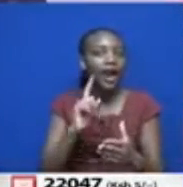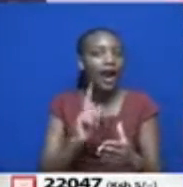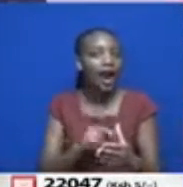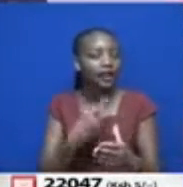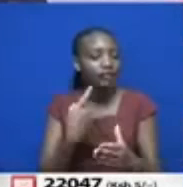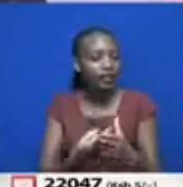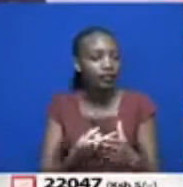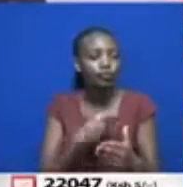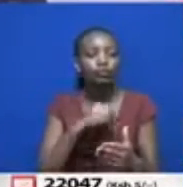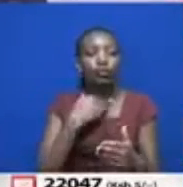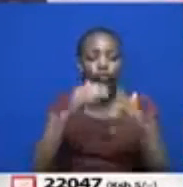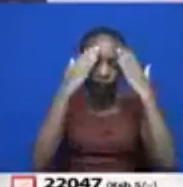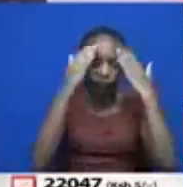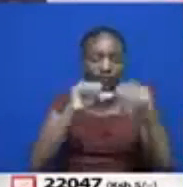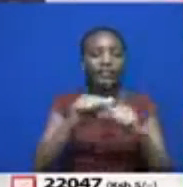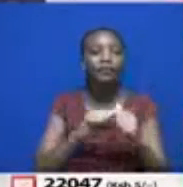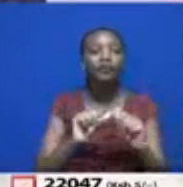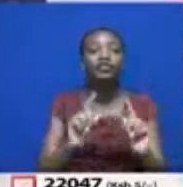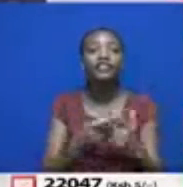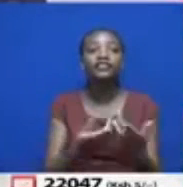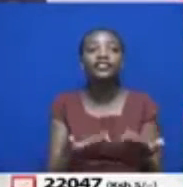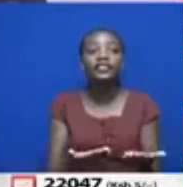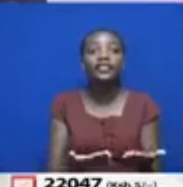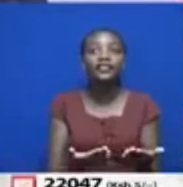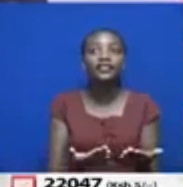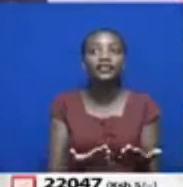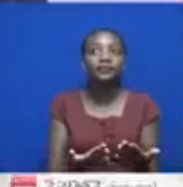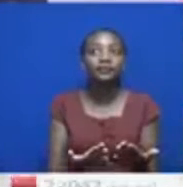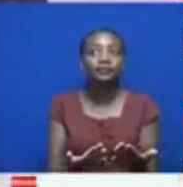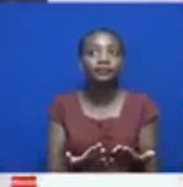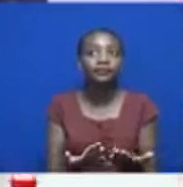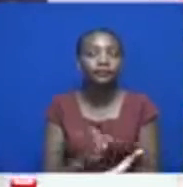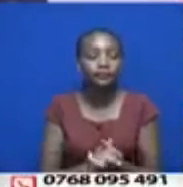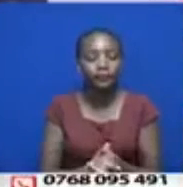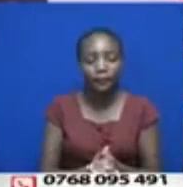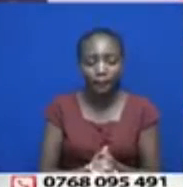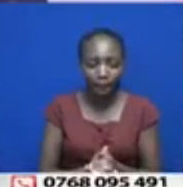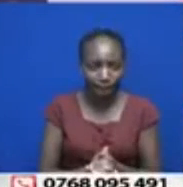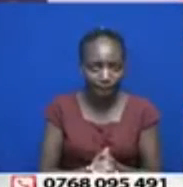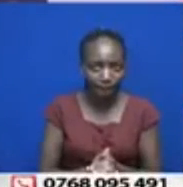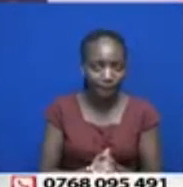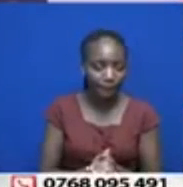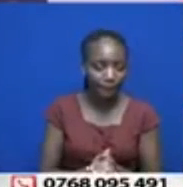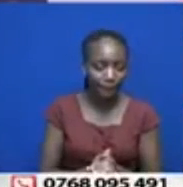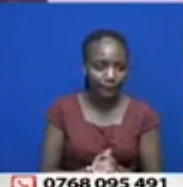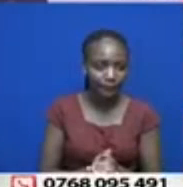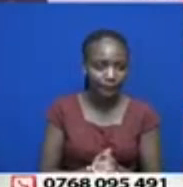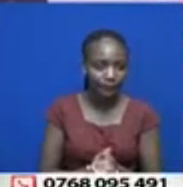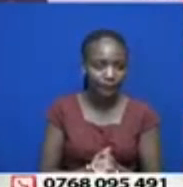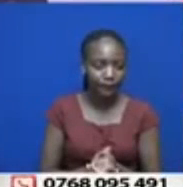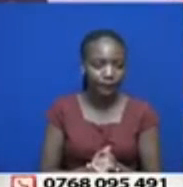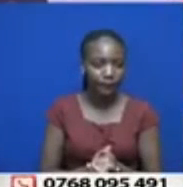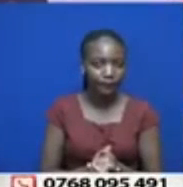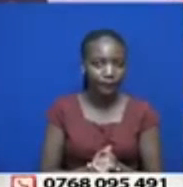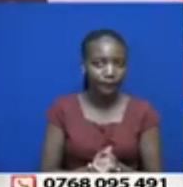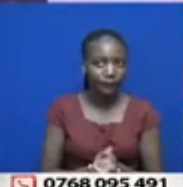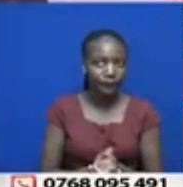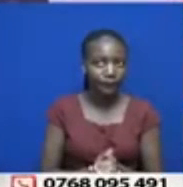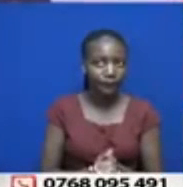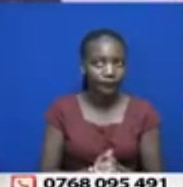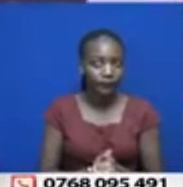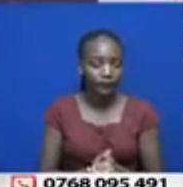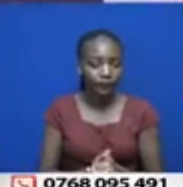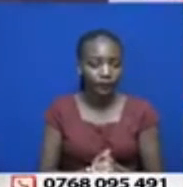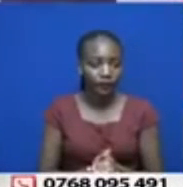Kuna swala ambalo sasa hivi Rais Uhuru Kenyatta, tukiwa tu bado mtazamaji, tunakutayarishia picha ambazo Rais Uhuru Kenyatta